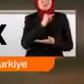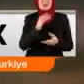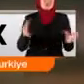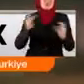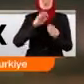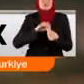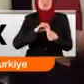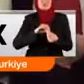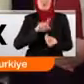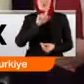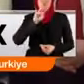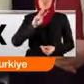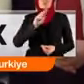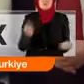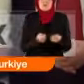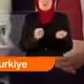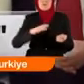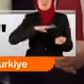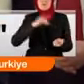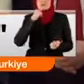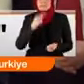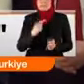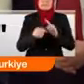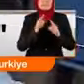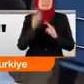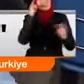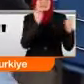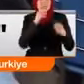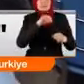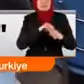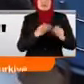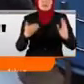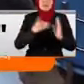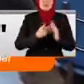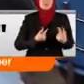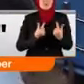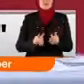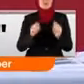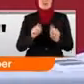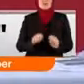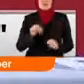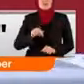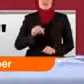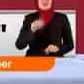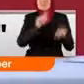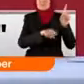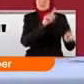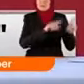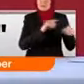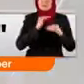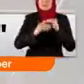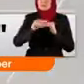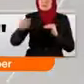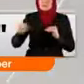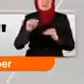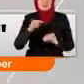çıktığını söyledi siyasi tartışmalar için parantez açtı uyardı bugün birileri milletin yüreğindeki